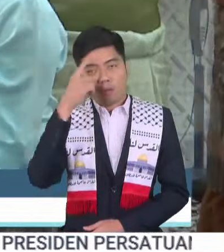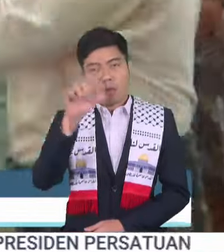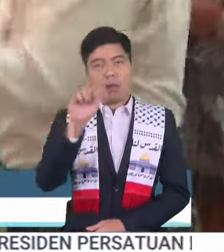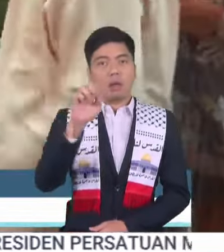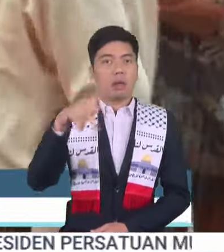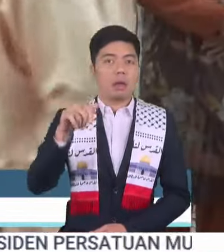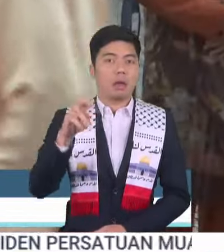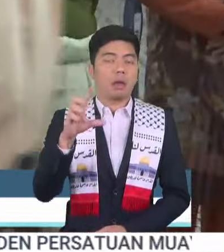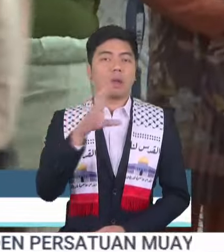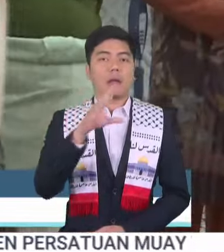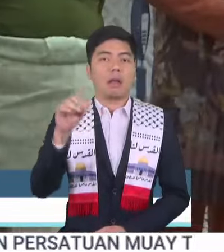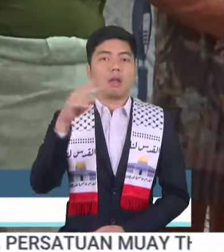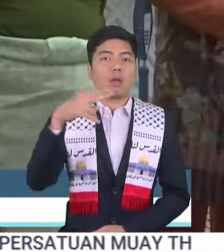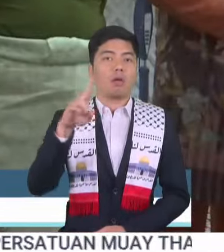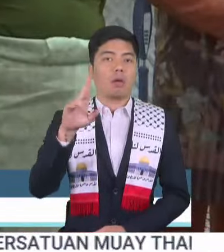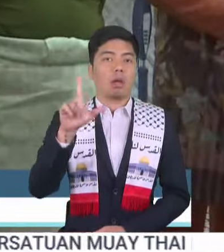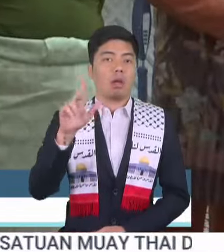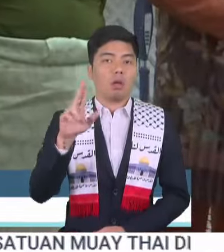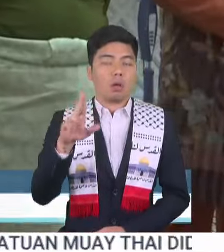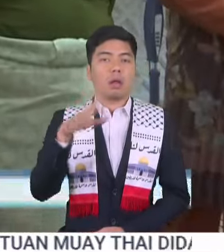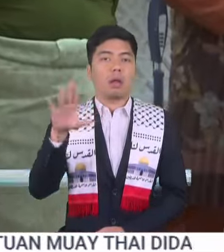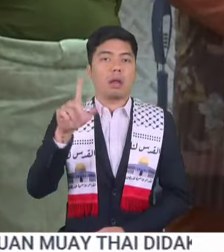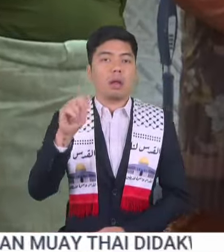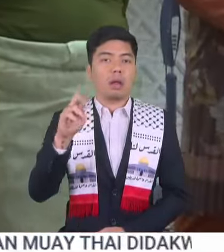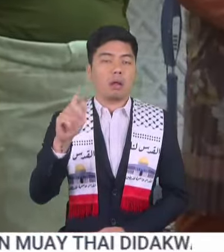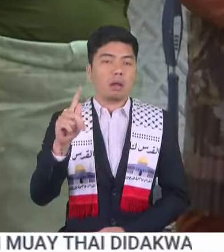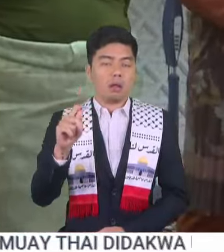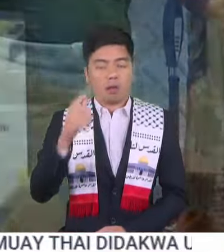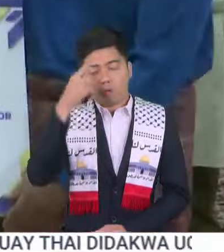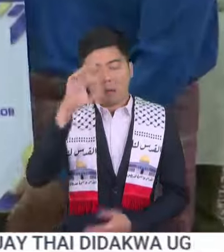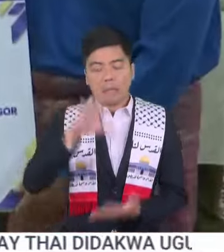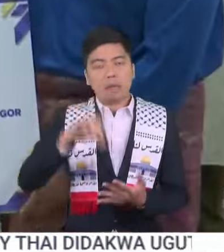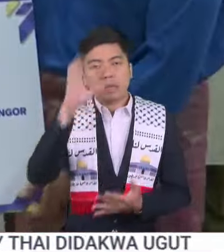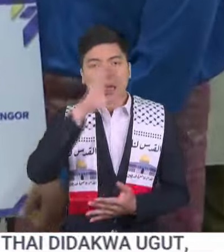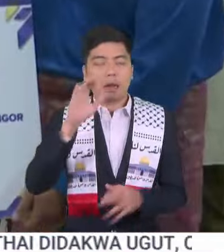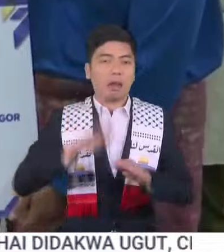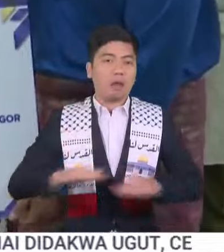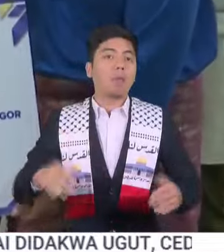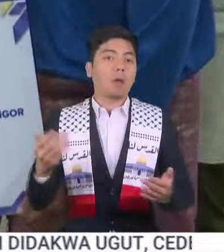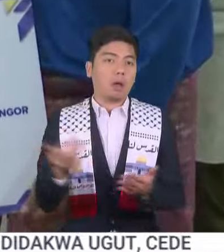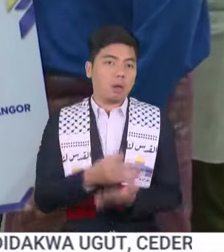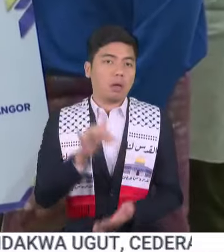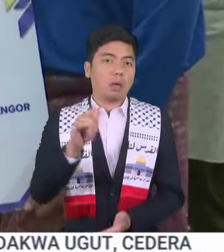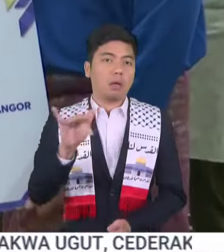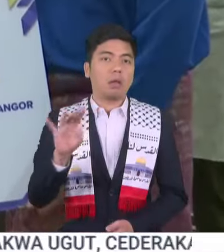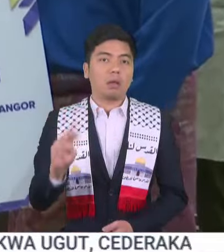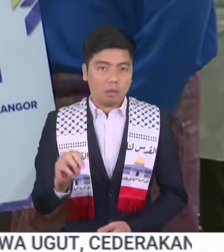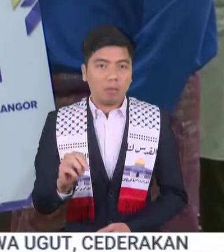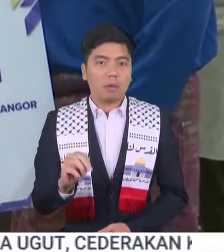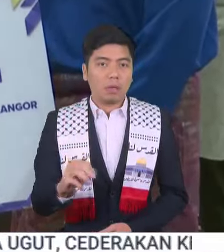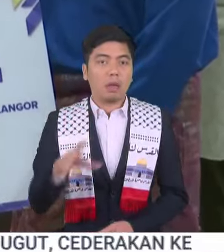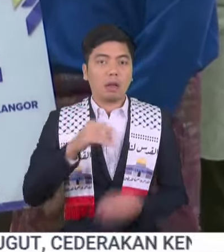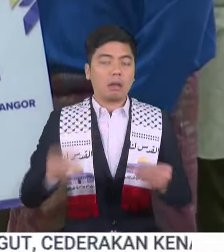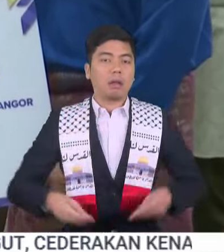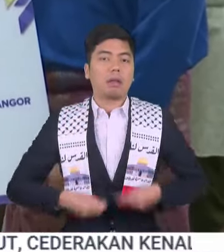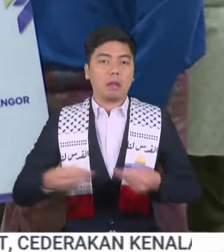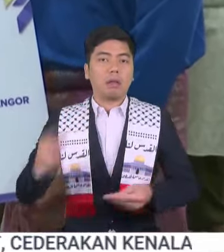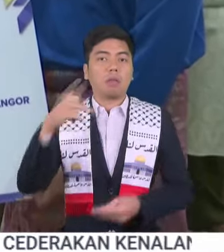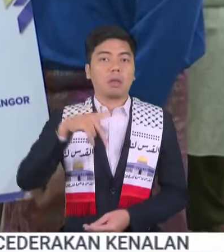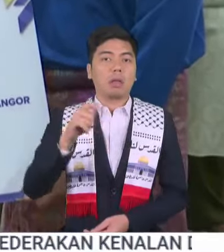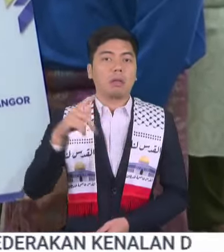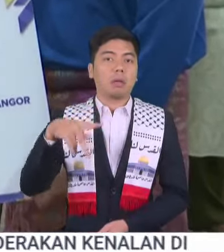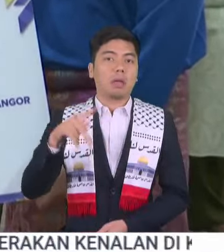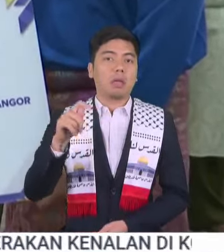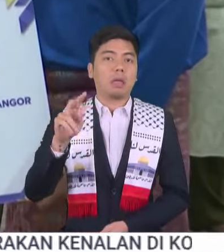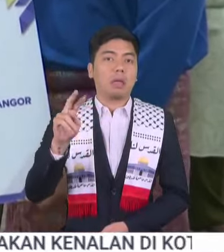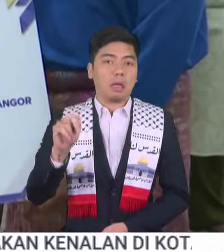yang berperanan mengenalpasti anak yatim baru untuk disantuni. Baginda juga menyaksikan penyerahan cek PTPTN kepada pihak YIDE